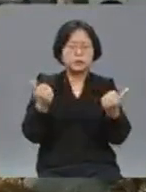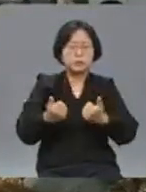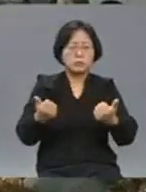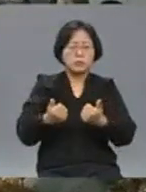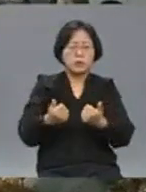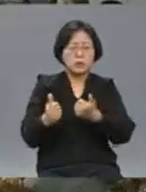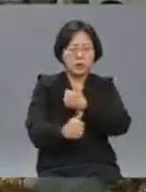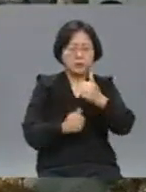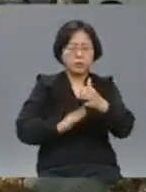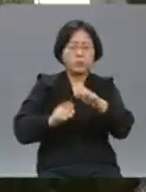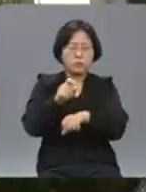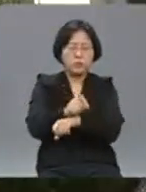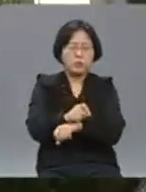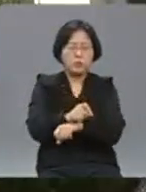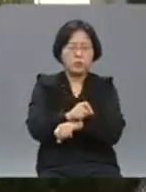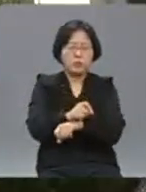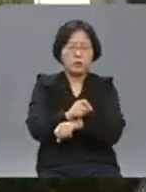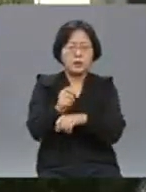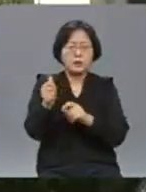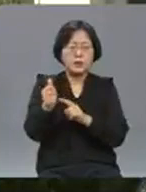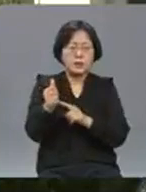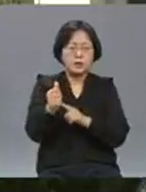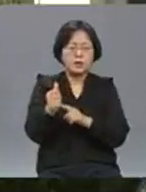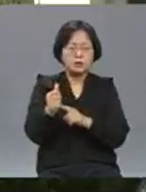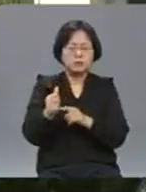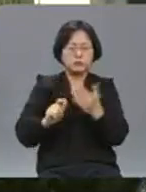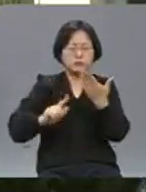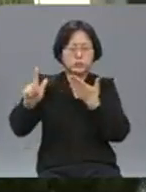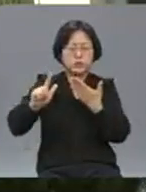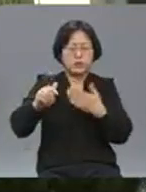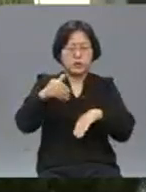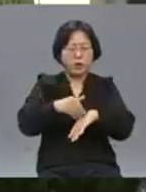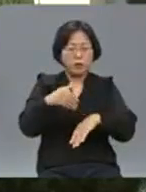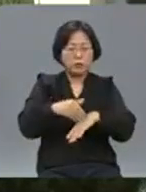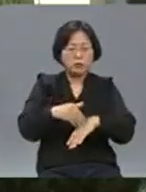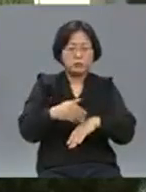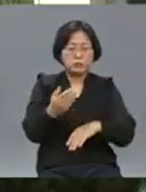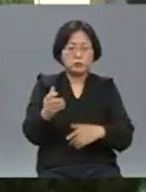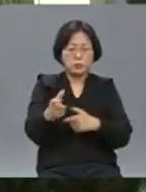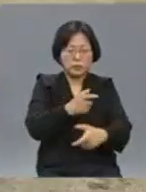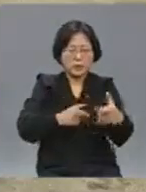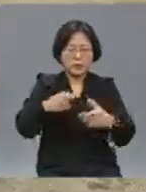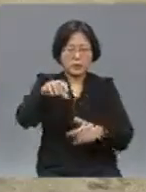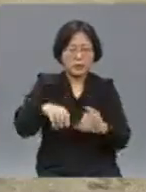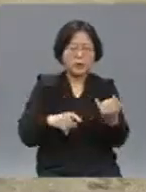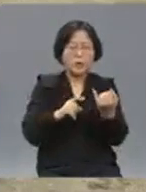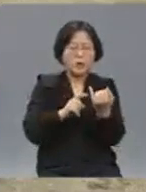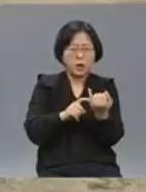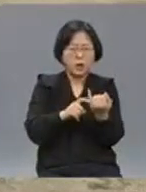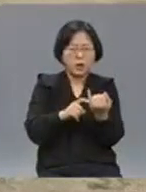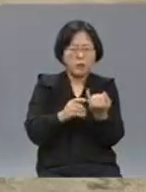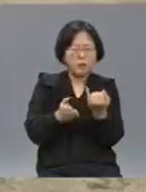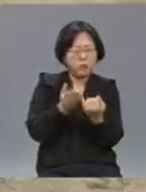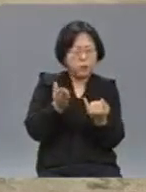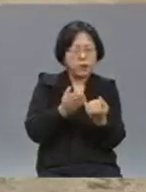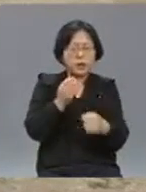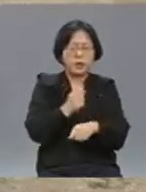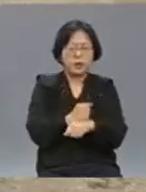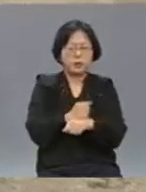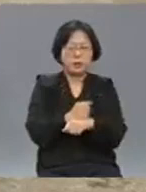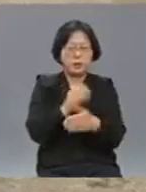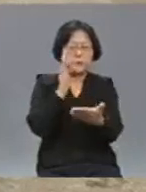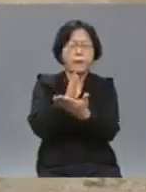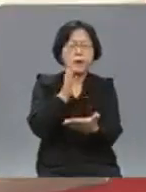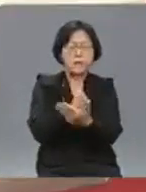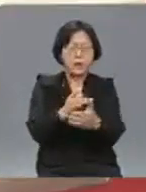곡성군의회는 간부 공무원인 A씨가 지난달 9일 의정연수 회식 자리에서 여직원에게 부적절한 신체 접촉을 하고 이를